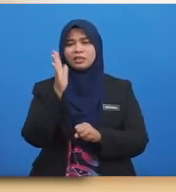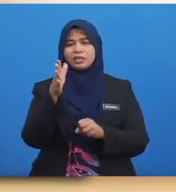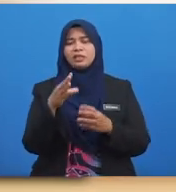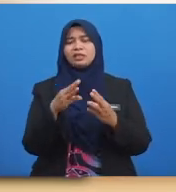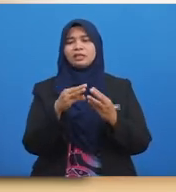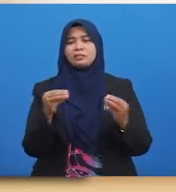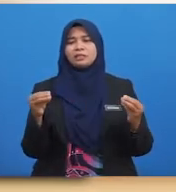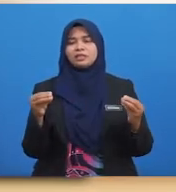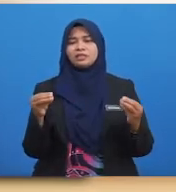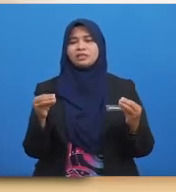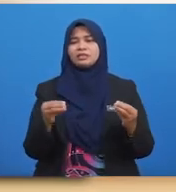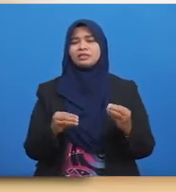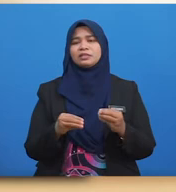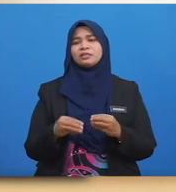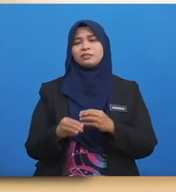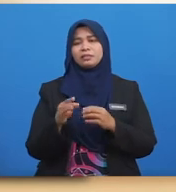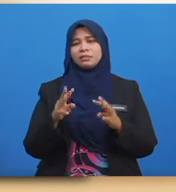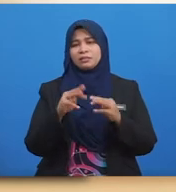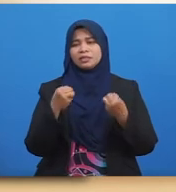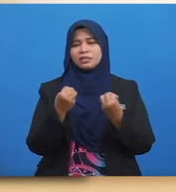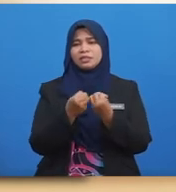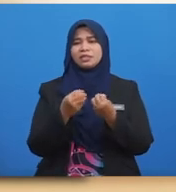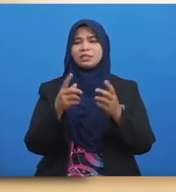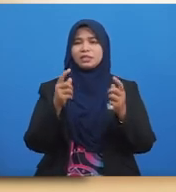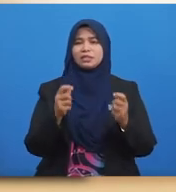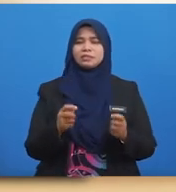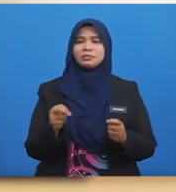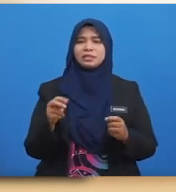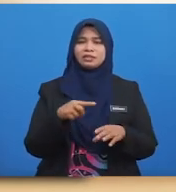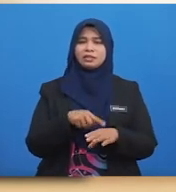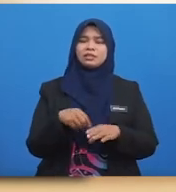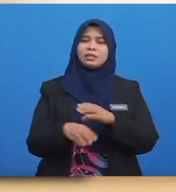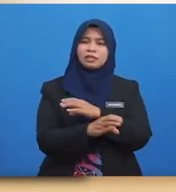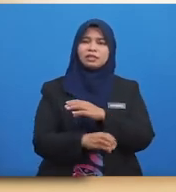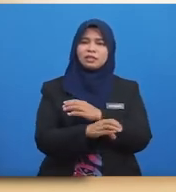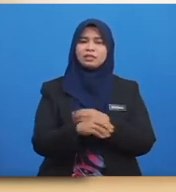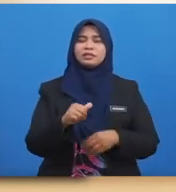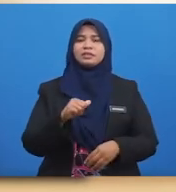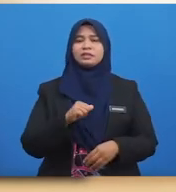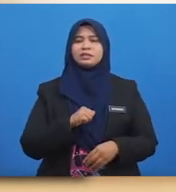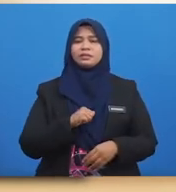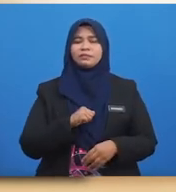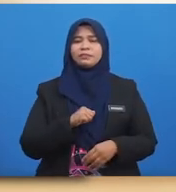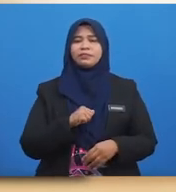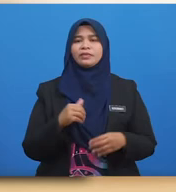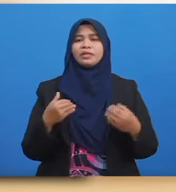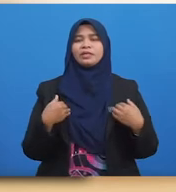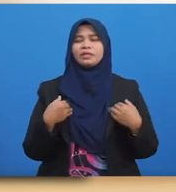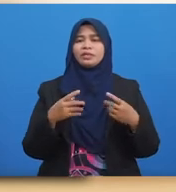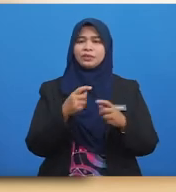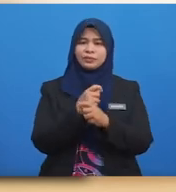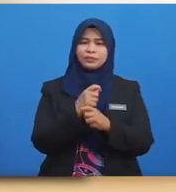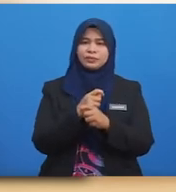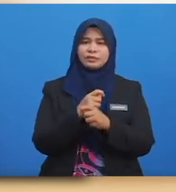akan menghakis keistimewaan masyarakat tempatan di negara sendiri. Cikgu akhiri pembelajaran hari